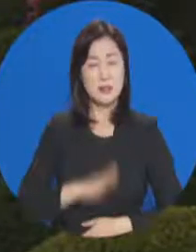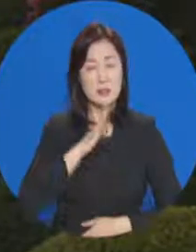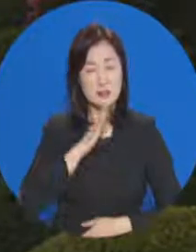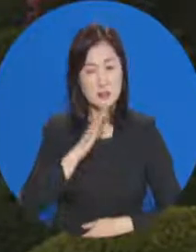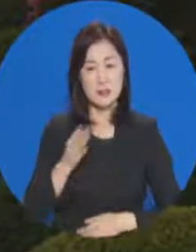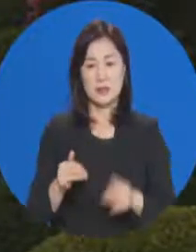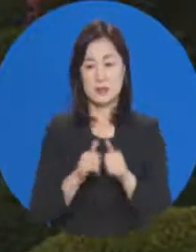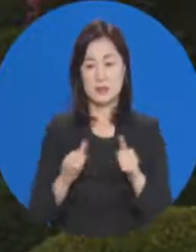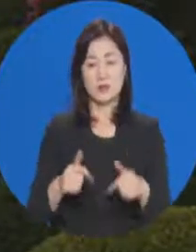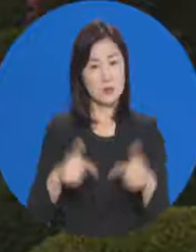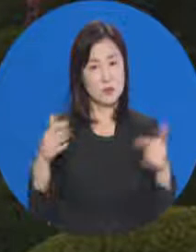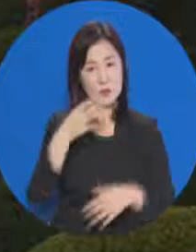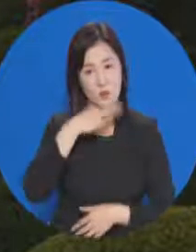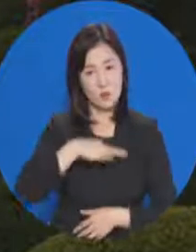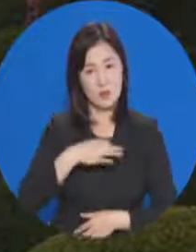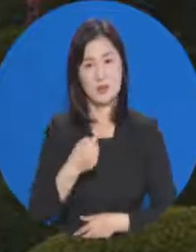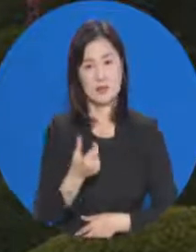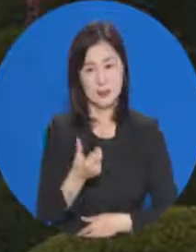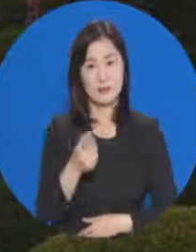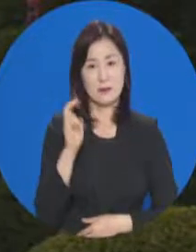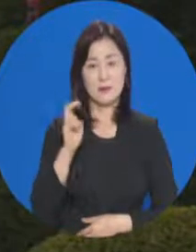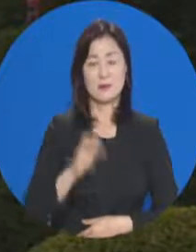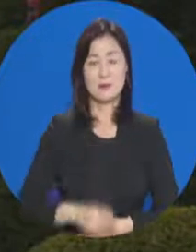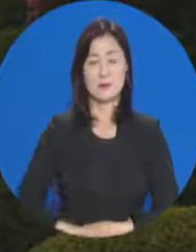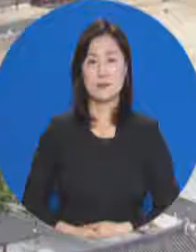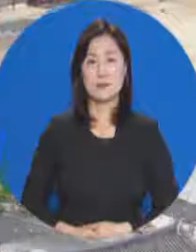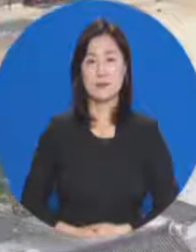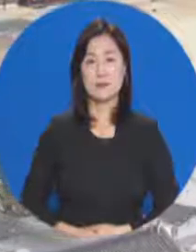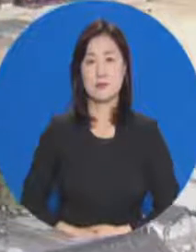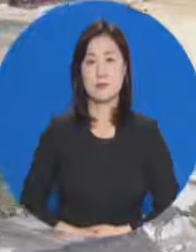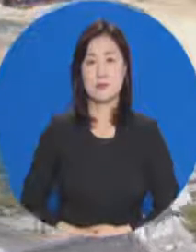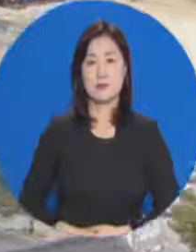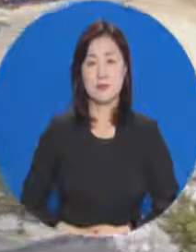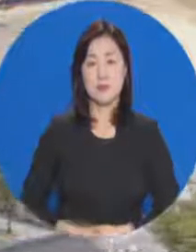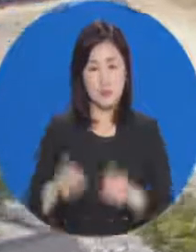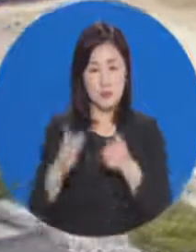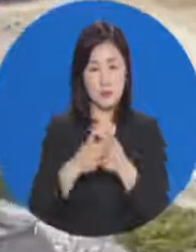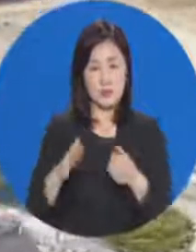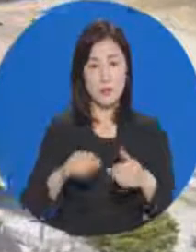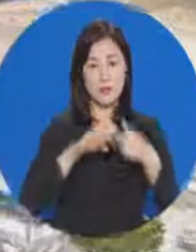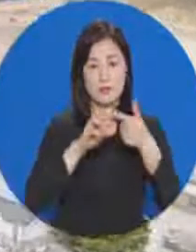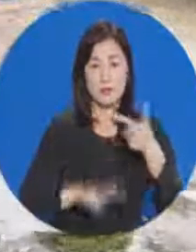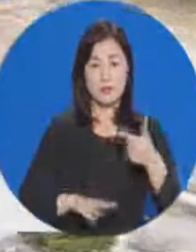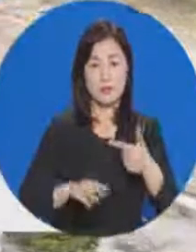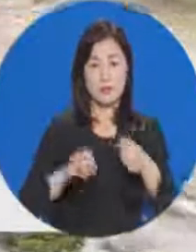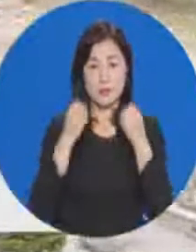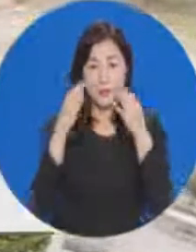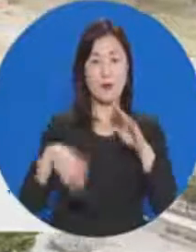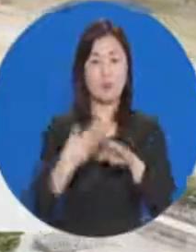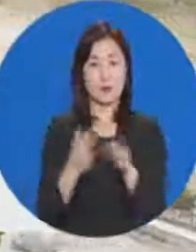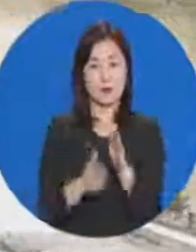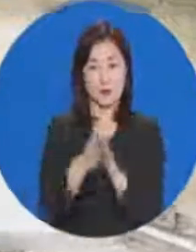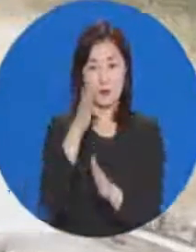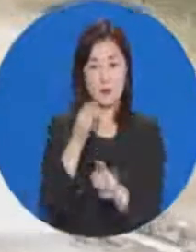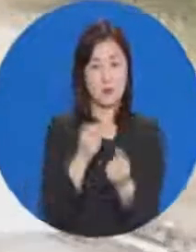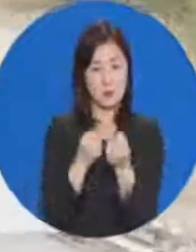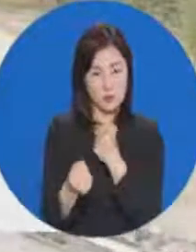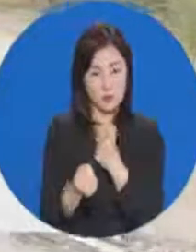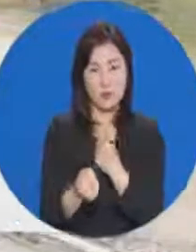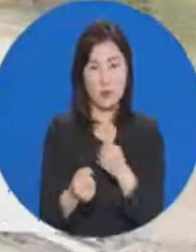인구 유입 효과는 크지 않았다는 것을 보여주고 있습니다. 이 때문에 나주시는 혁신 도시에도 불구하고 소멸